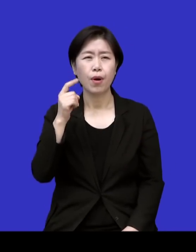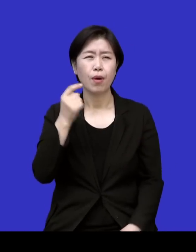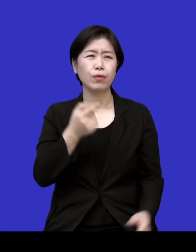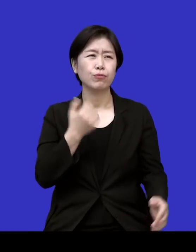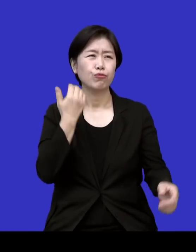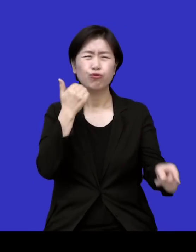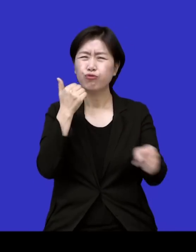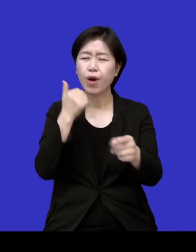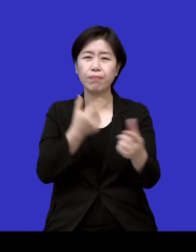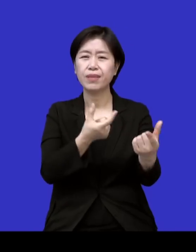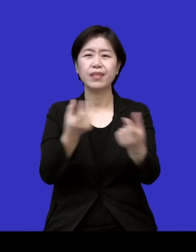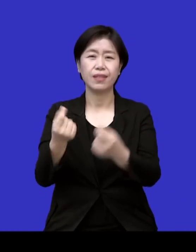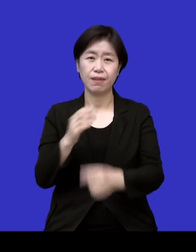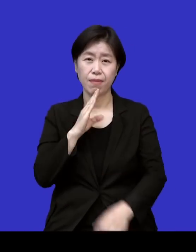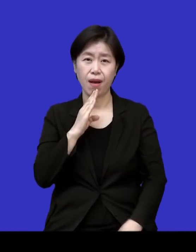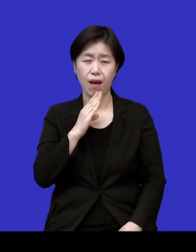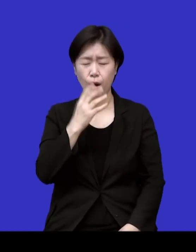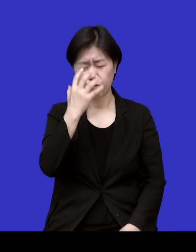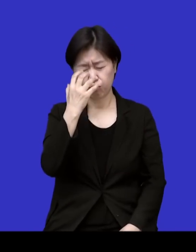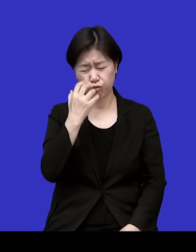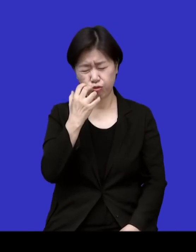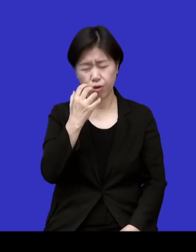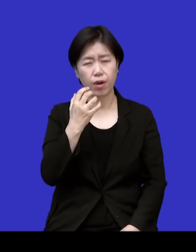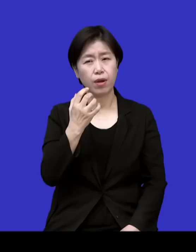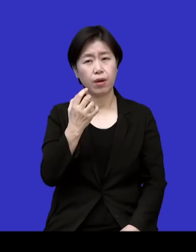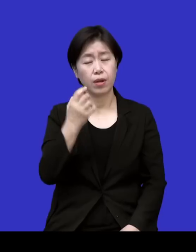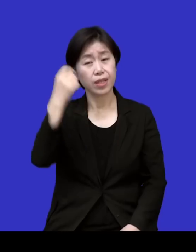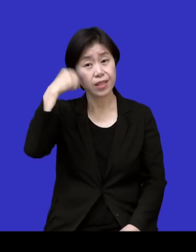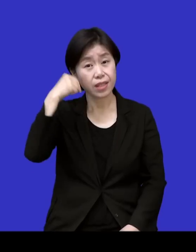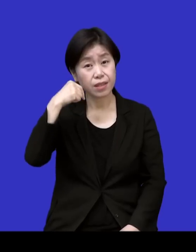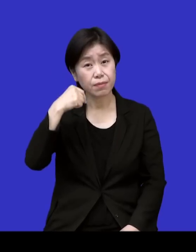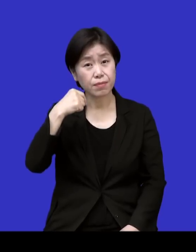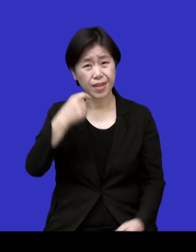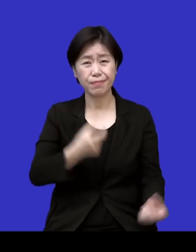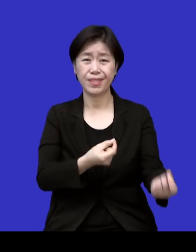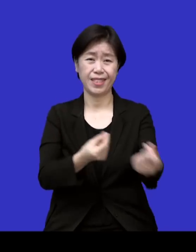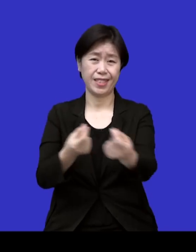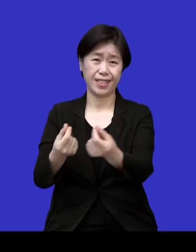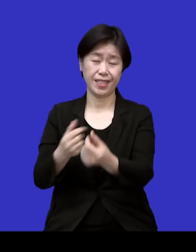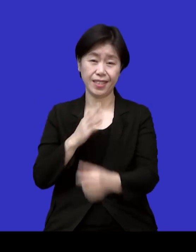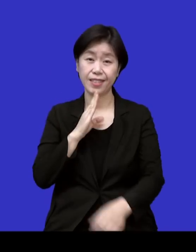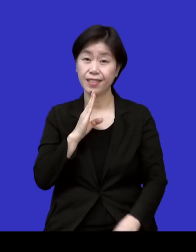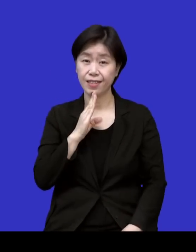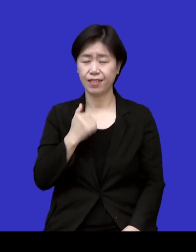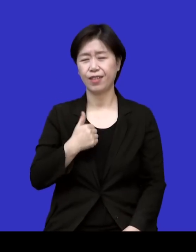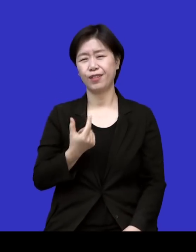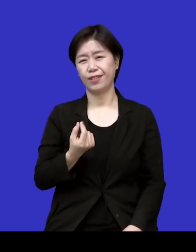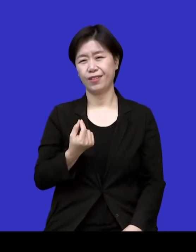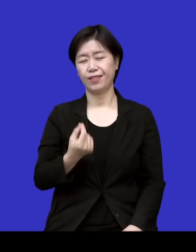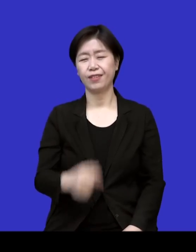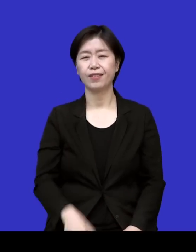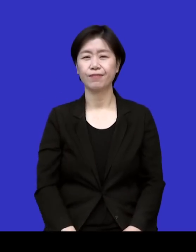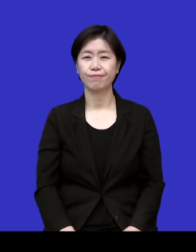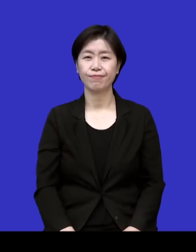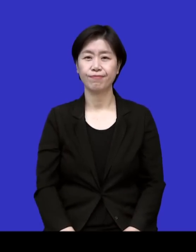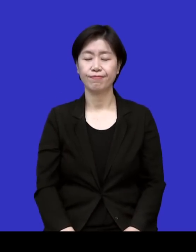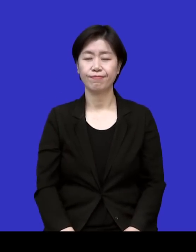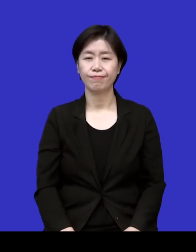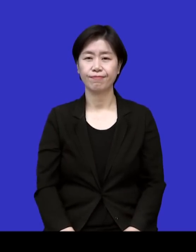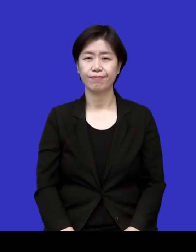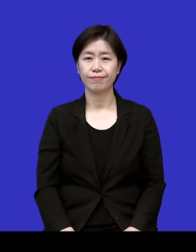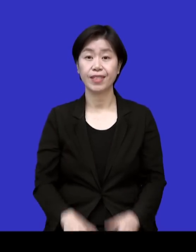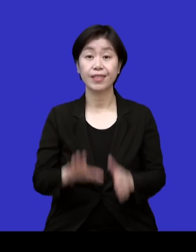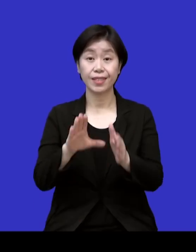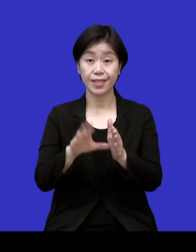우울증이 강도가 다르고 누구나 다 마음 한켠에 있으실 거예요. 저도 그렇고 그때마다 제일